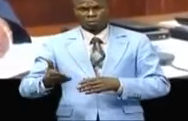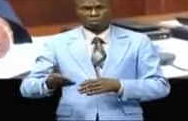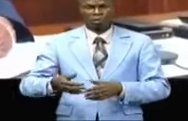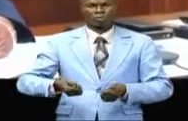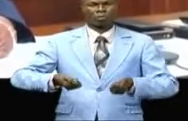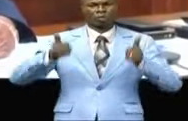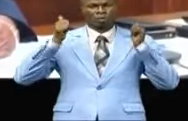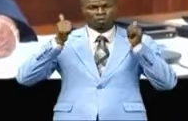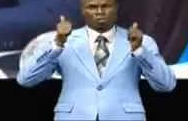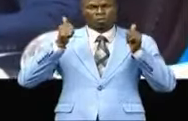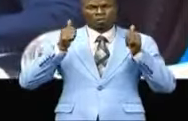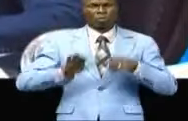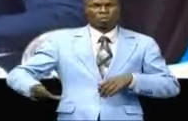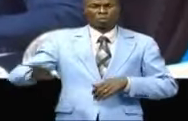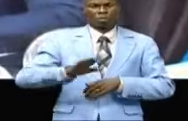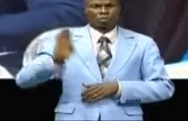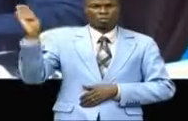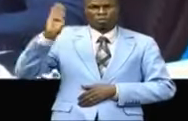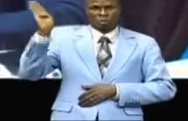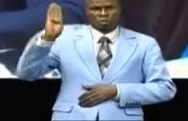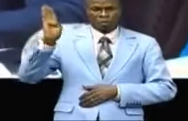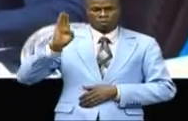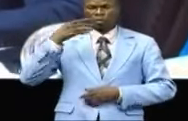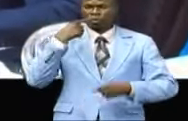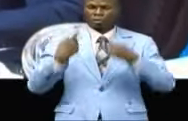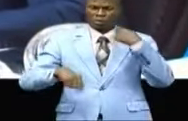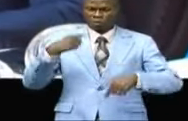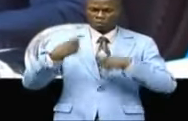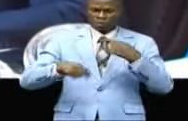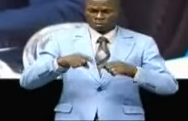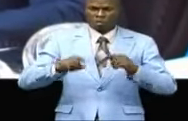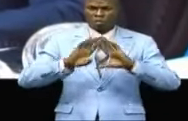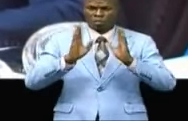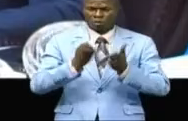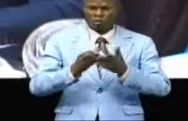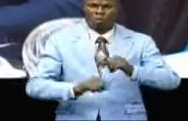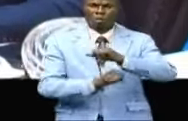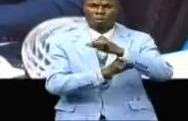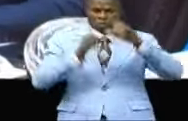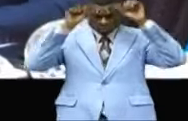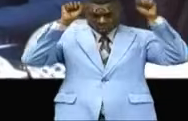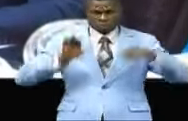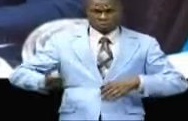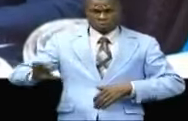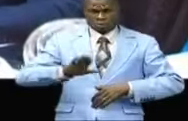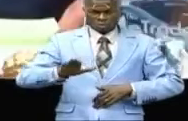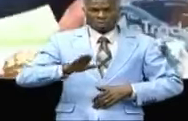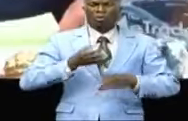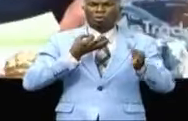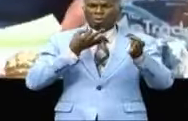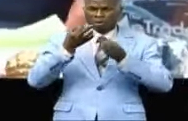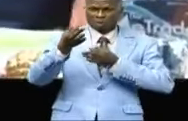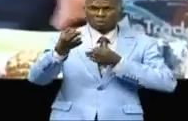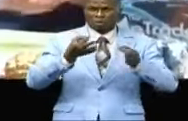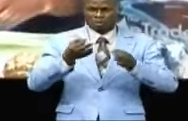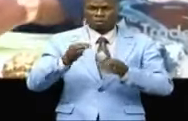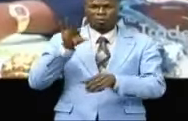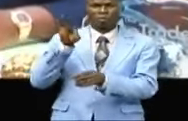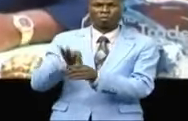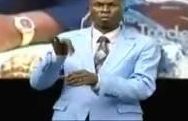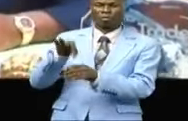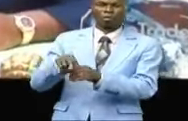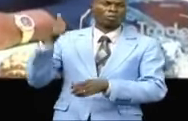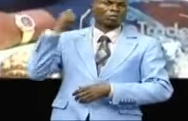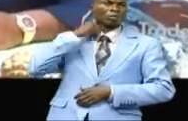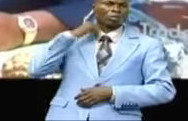République de Burundi après une action diplomatique soutenue. Le président de la République a enfin fait mention de l'élection du